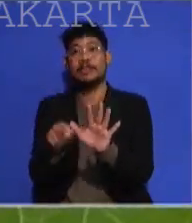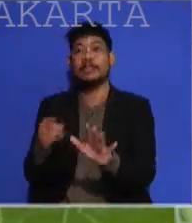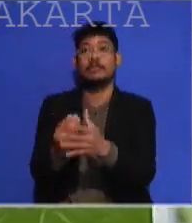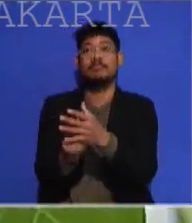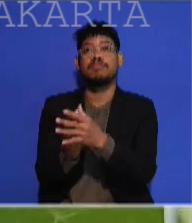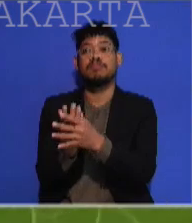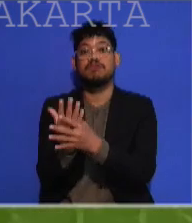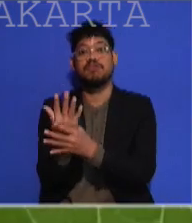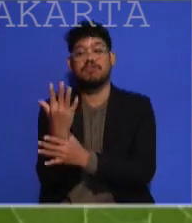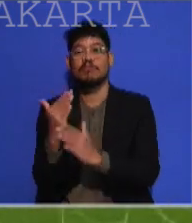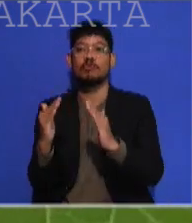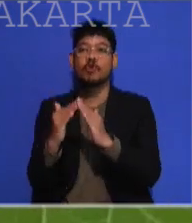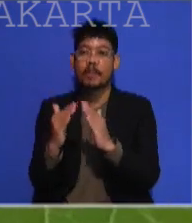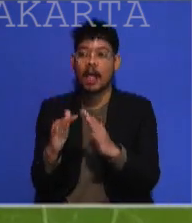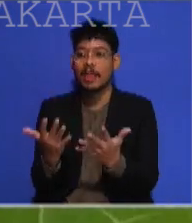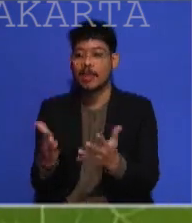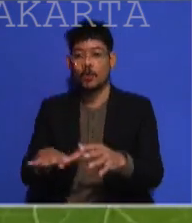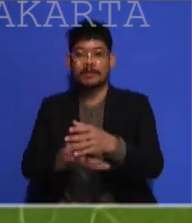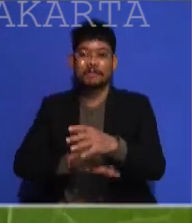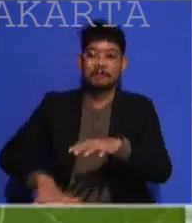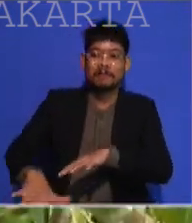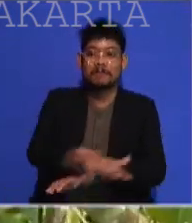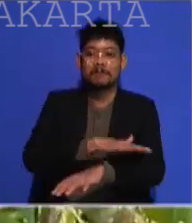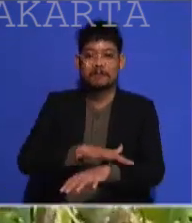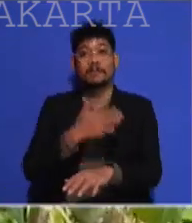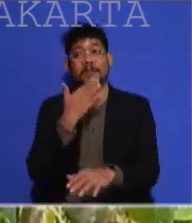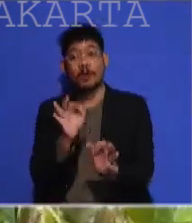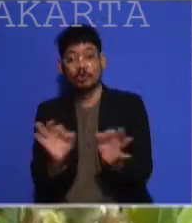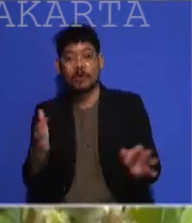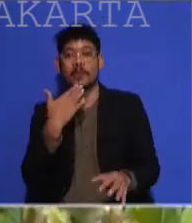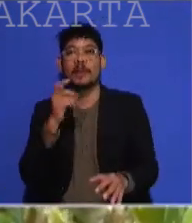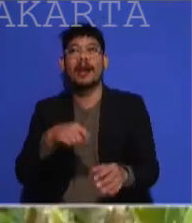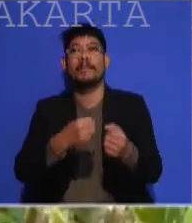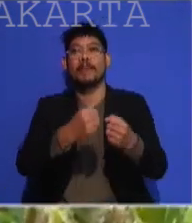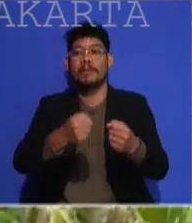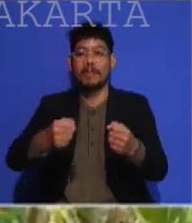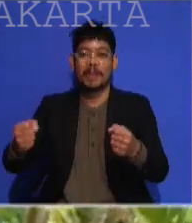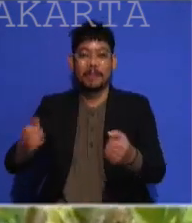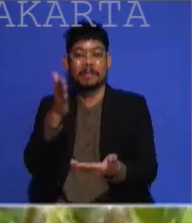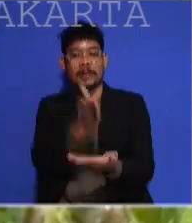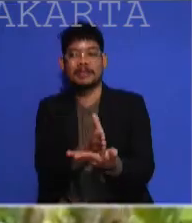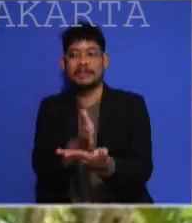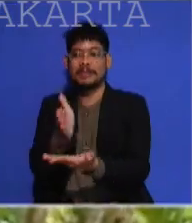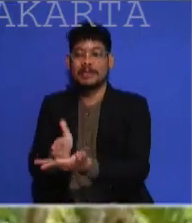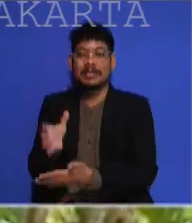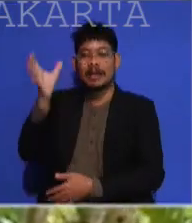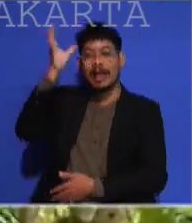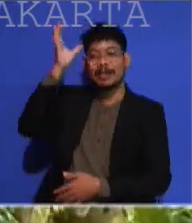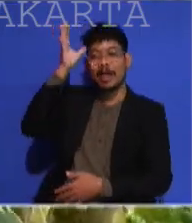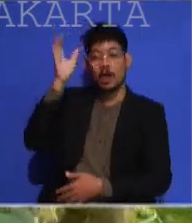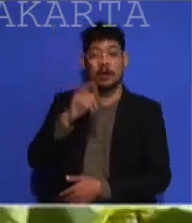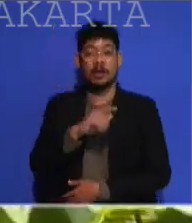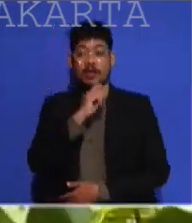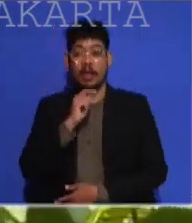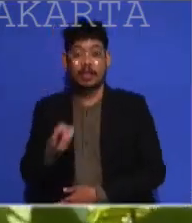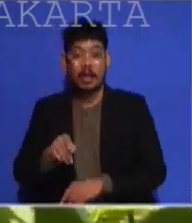kebon kangge tanaman ingkang dipun dadosaken pager minangka bates. Dereng kathah ingkang mangertosi bilih tanaman menika